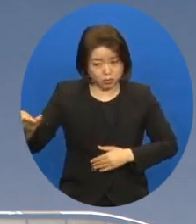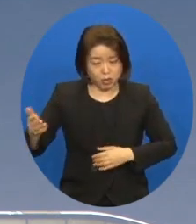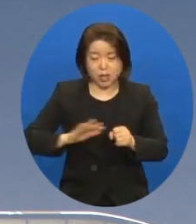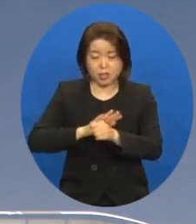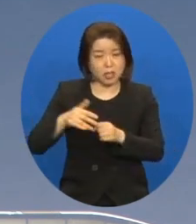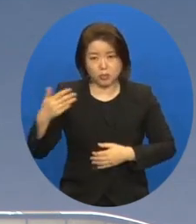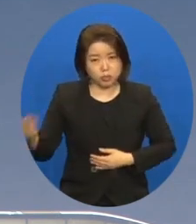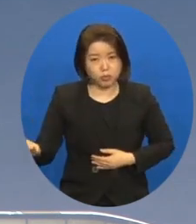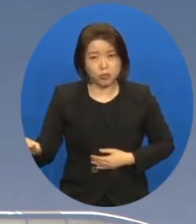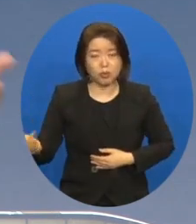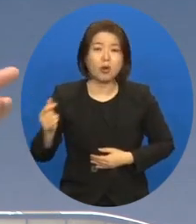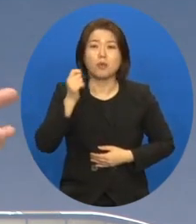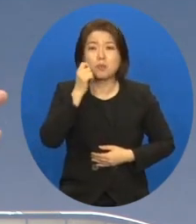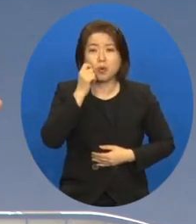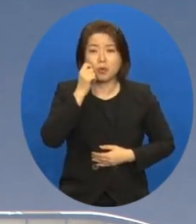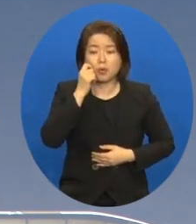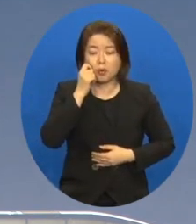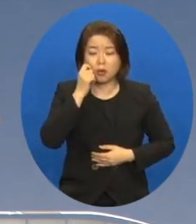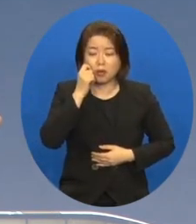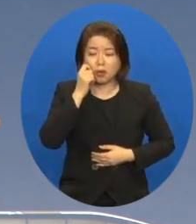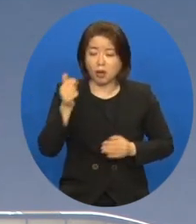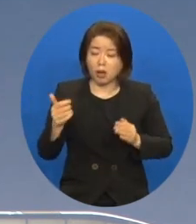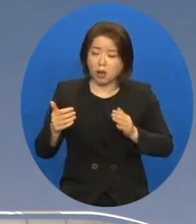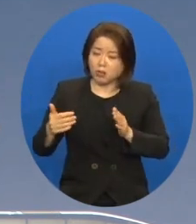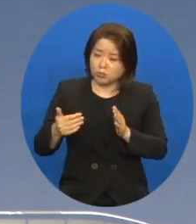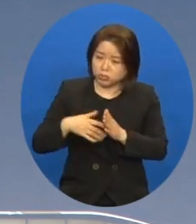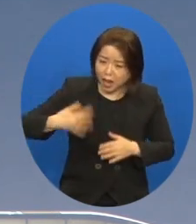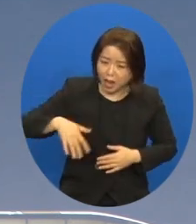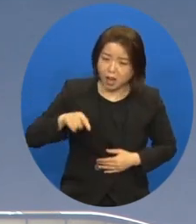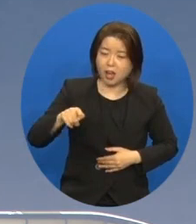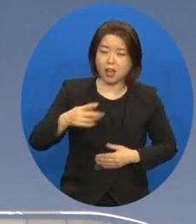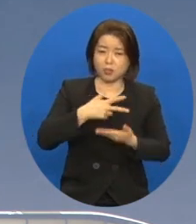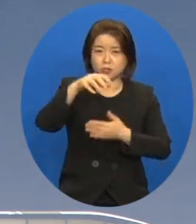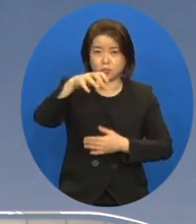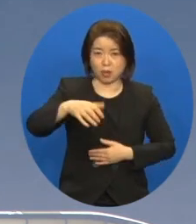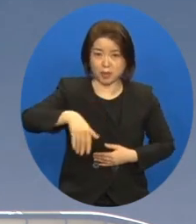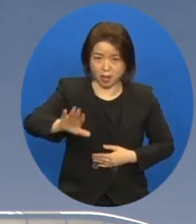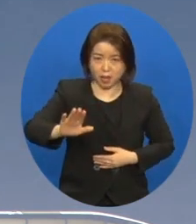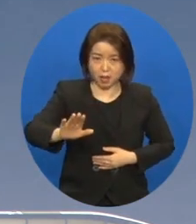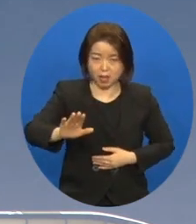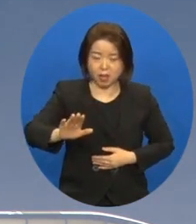사랑하지도 못하고 주님 앞에 덜컥 가버린 거예요.